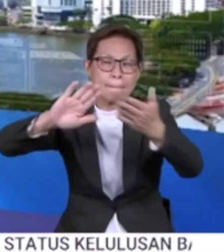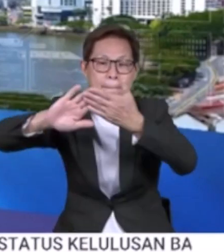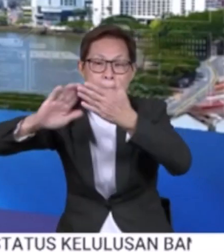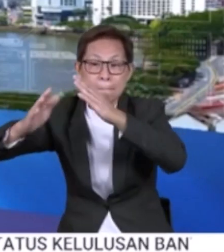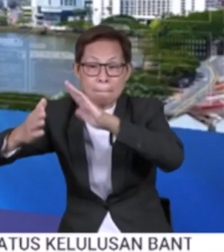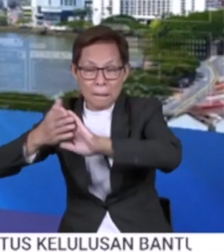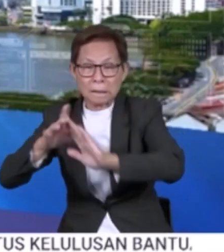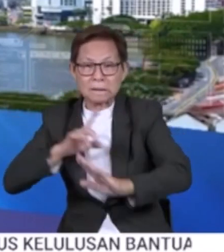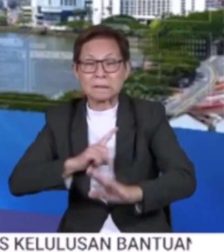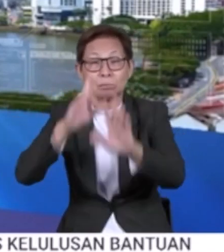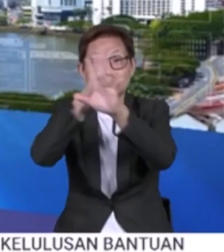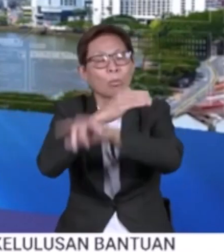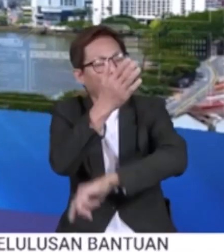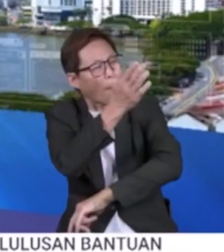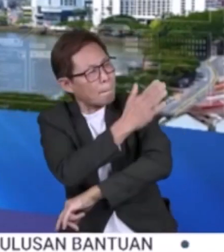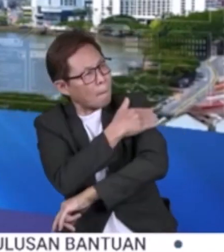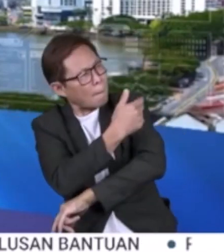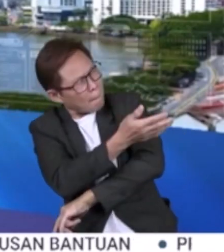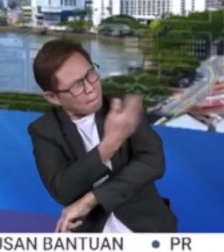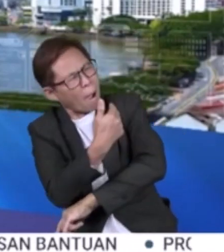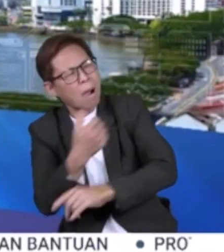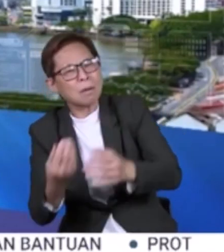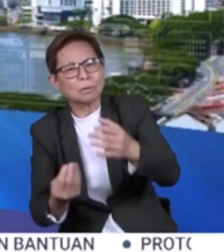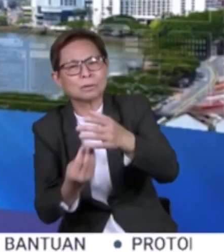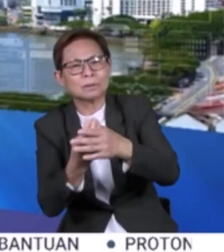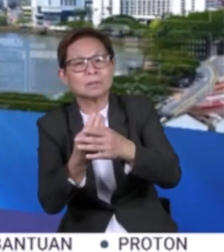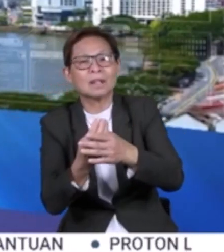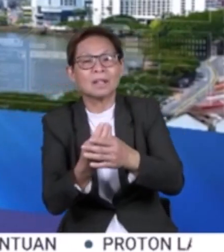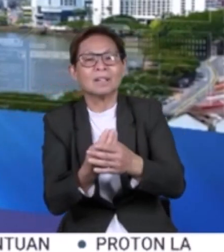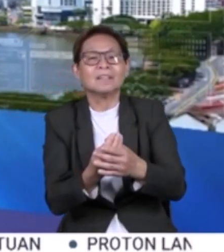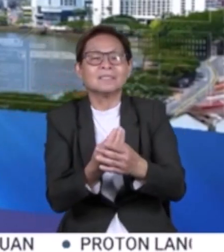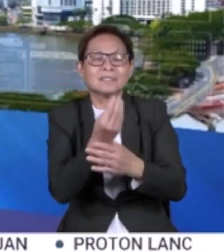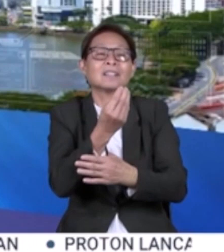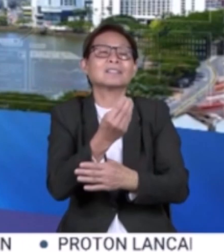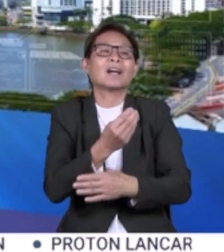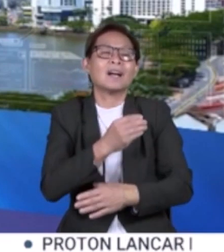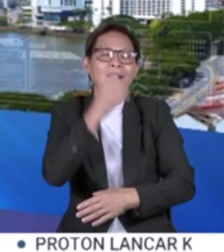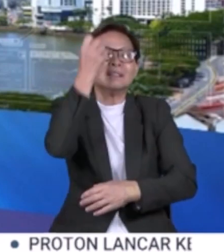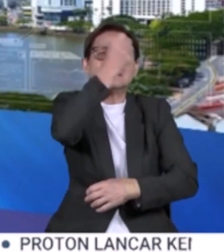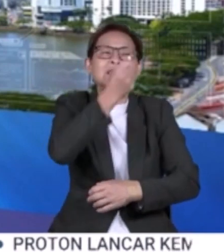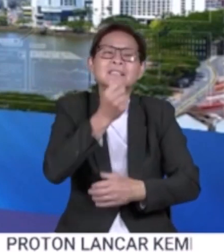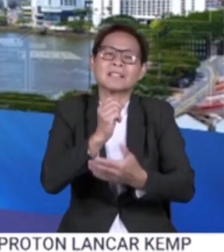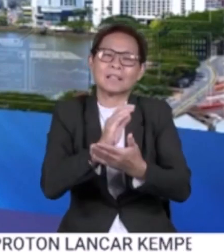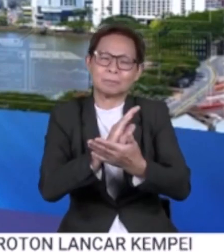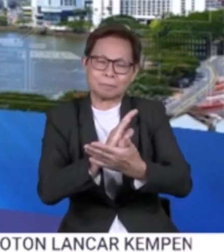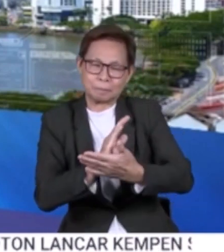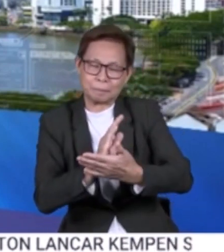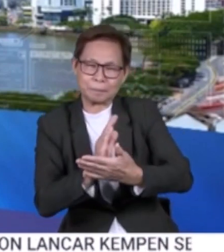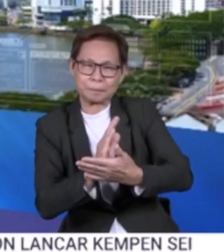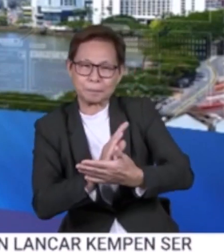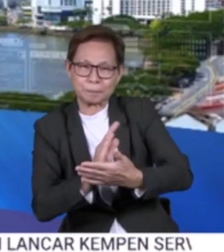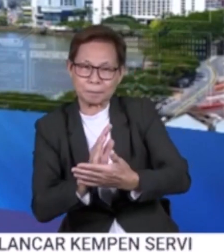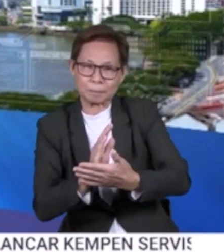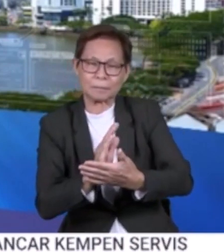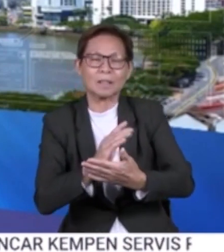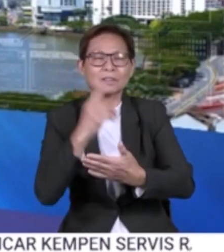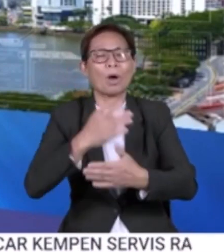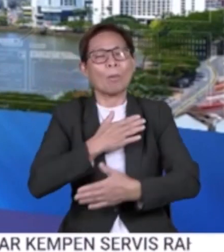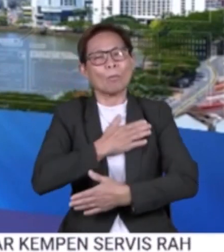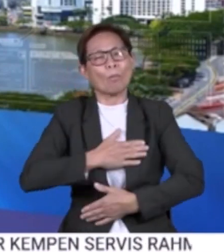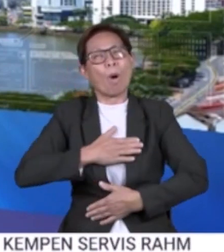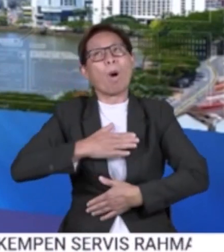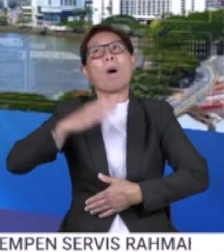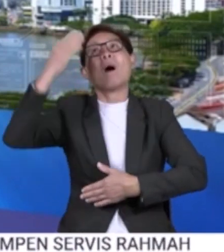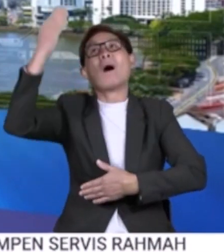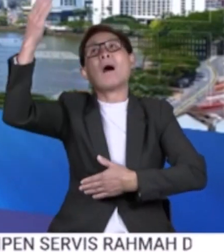Islam diseru untuk terus menanam sikap Istiqomah dan sentiasa Bersyukur atas nikmat yang Allah telah kurniakan